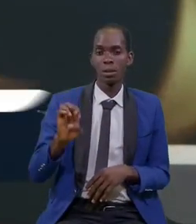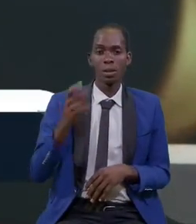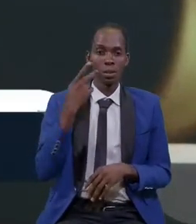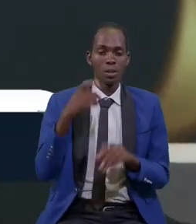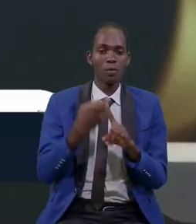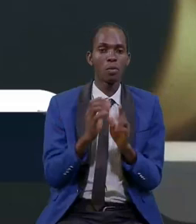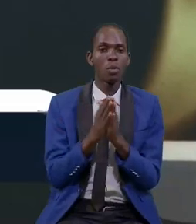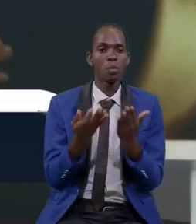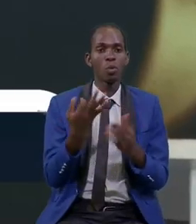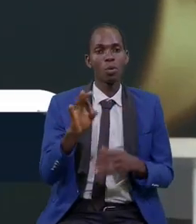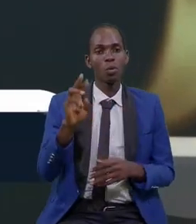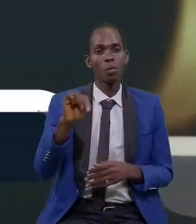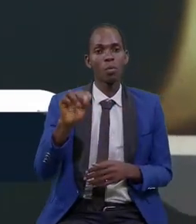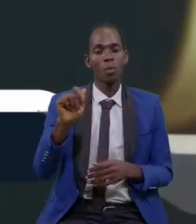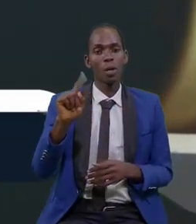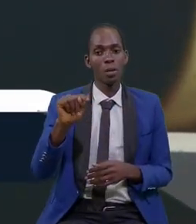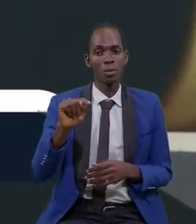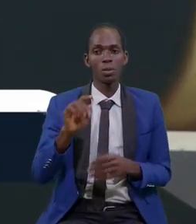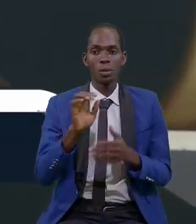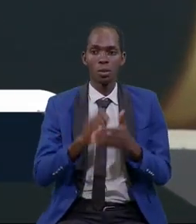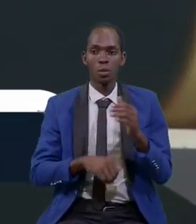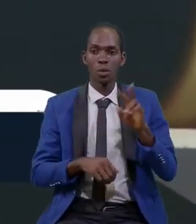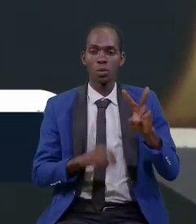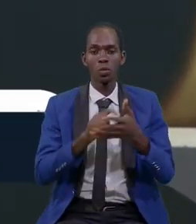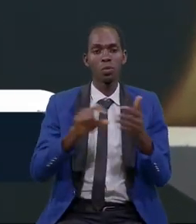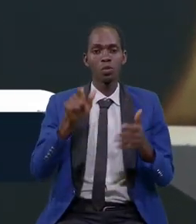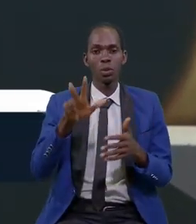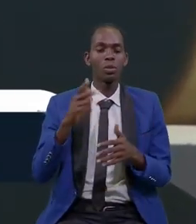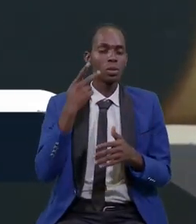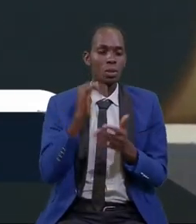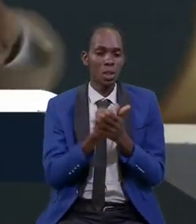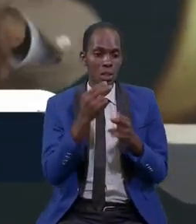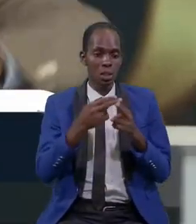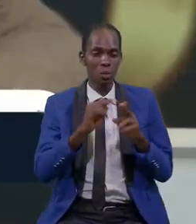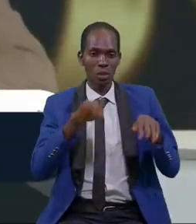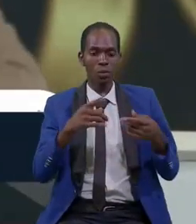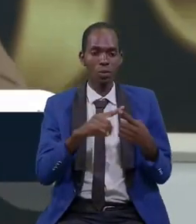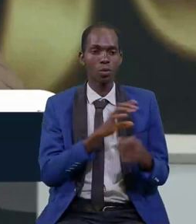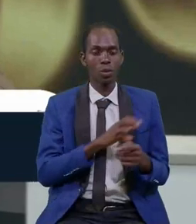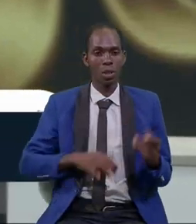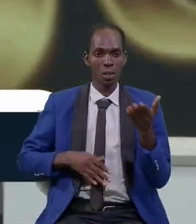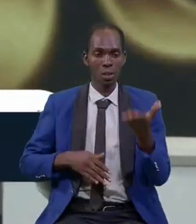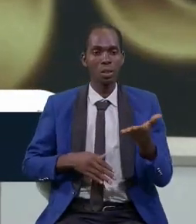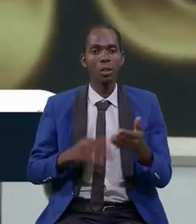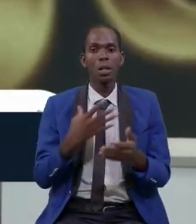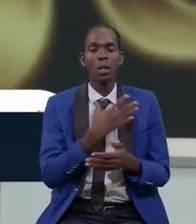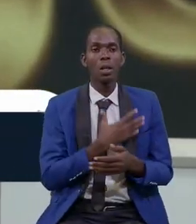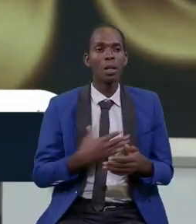2. Vous verrez ce titre-là qu'on lui a donné en Matthieu 2, 23.